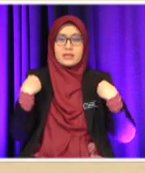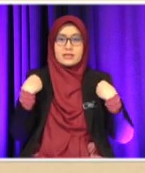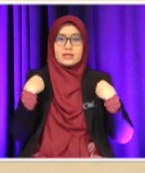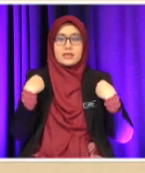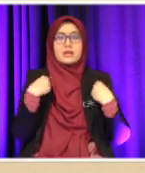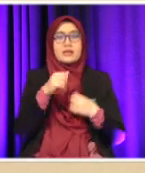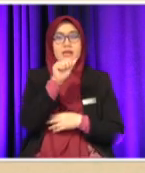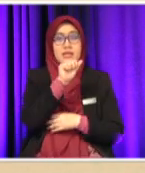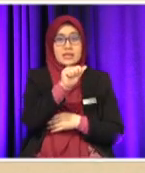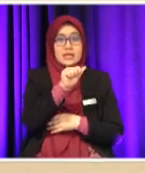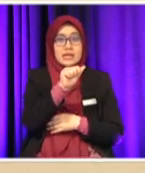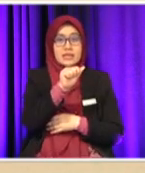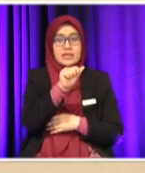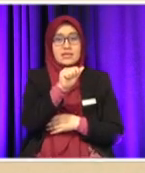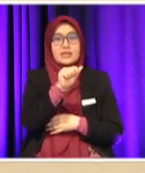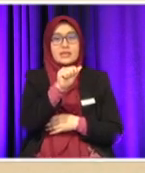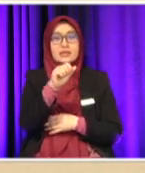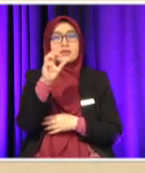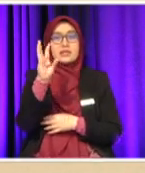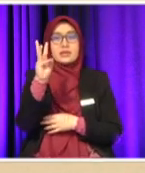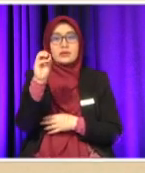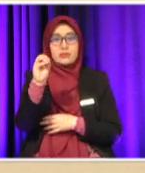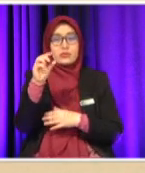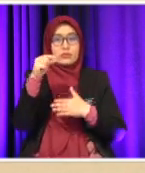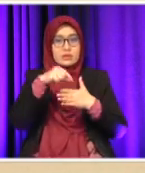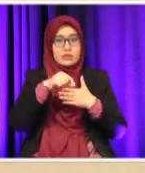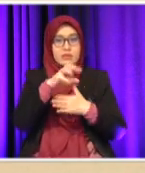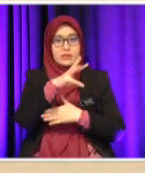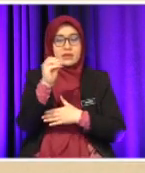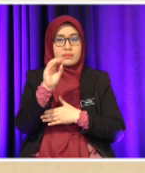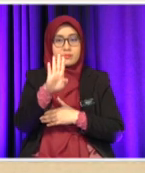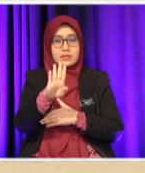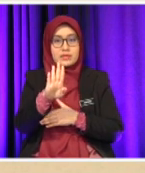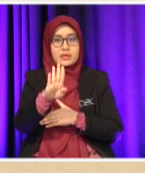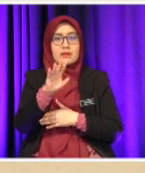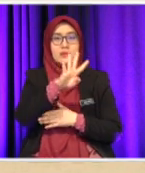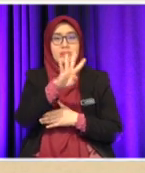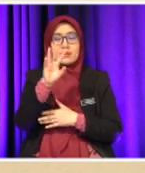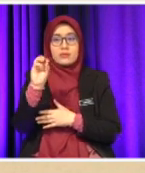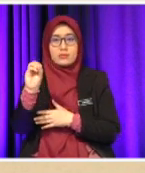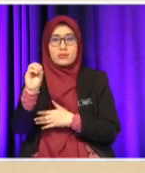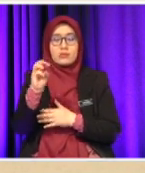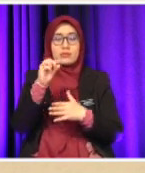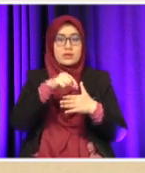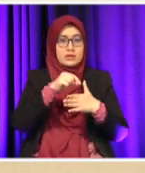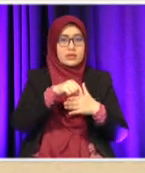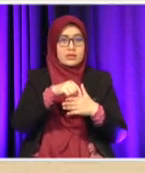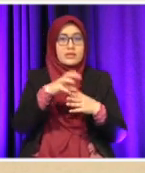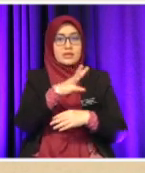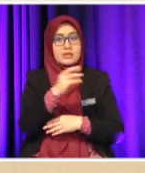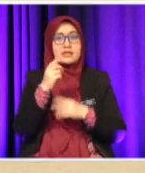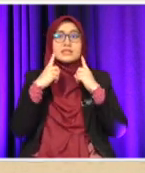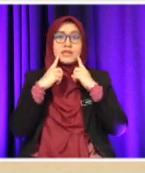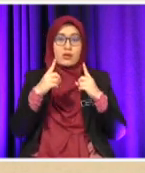kita ada 60 maka dan bagian B kita ada 40 maka dan jawab semua soalnya nanti kita bagi tahu kenapa